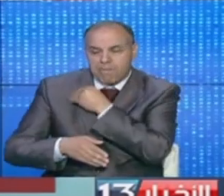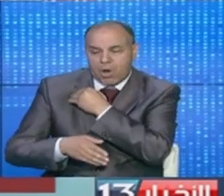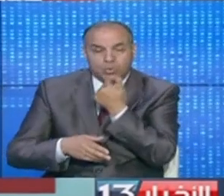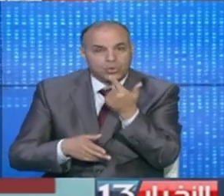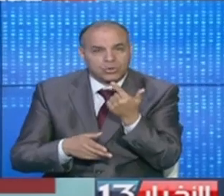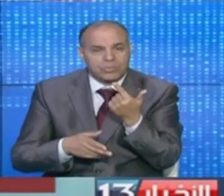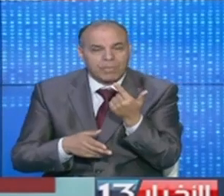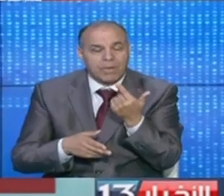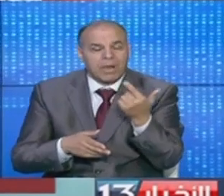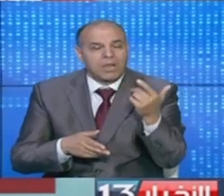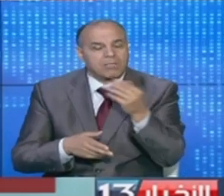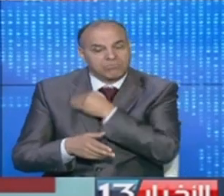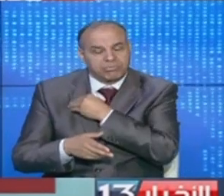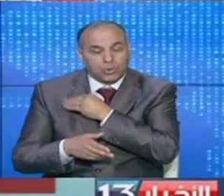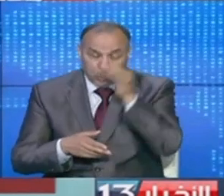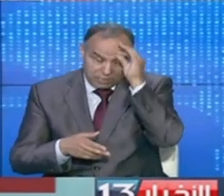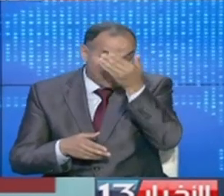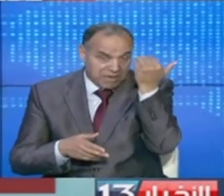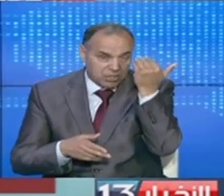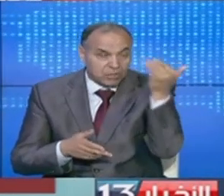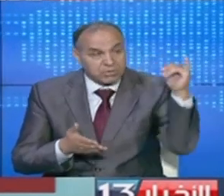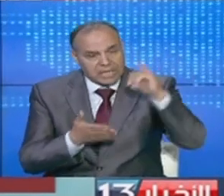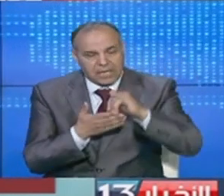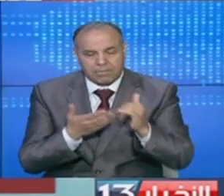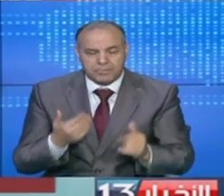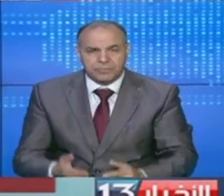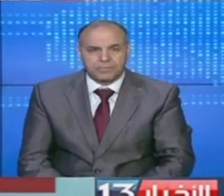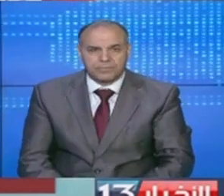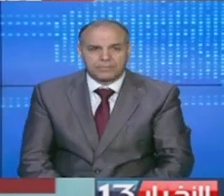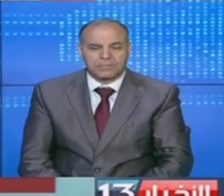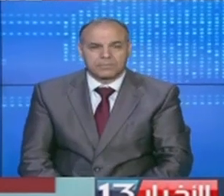يعني انها لم تكن على علم بقدوم الطائره